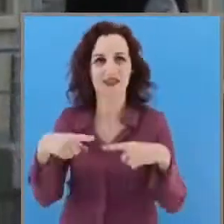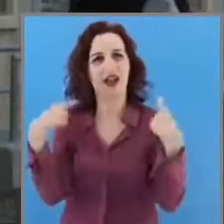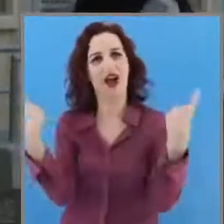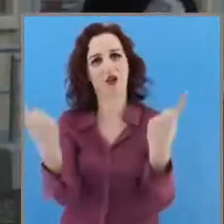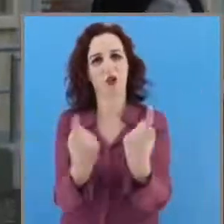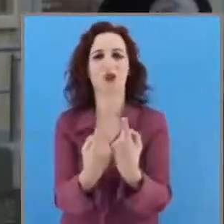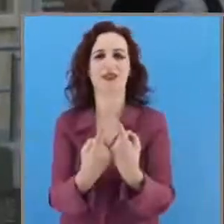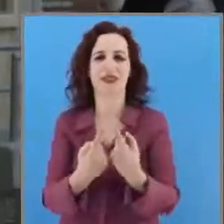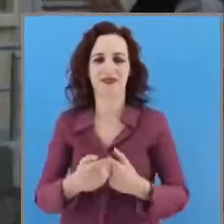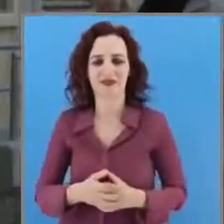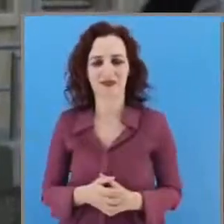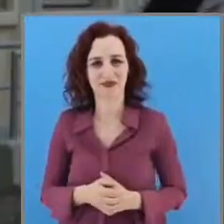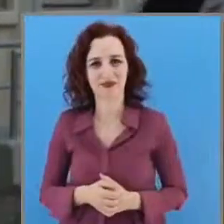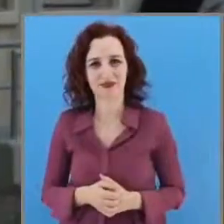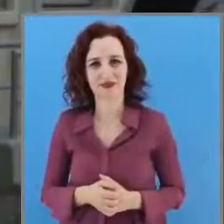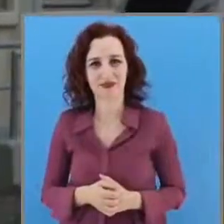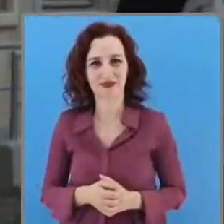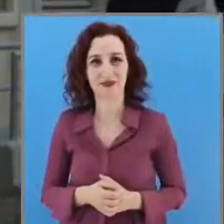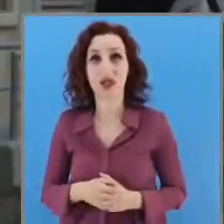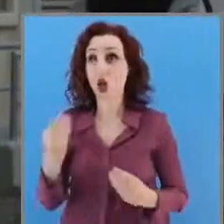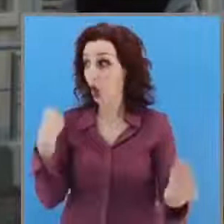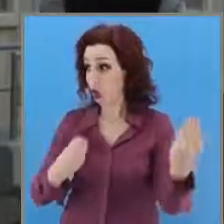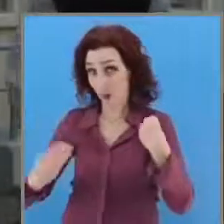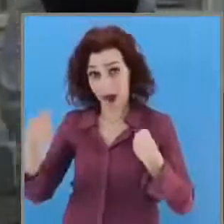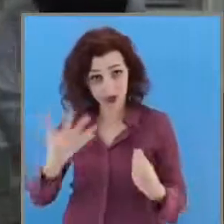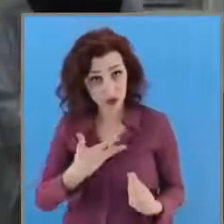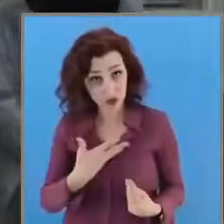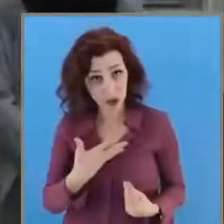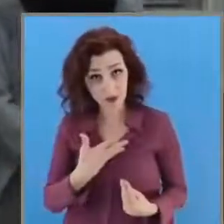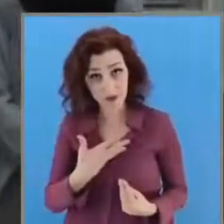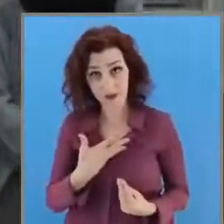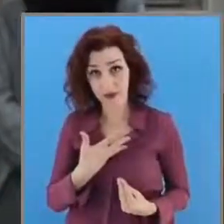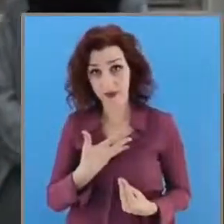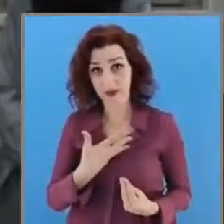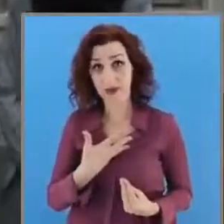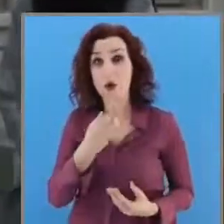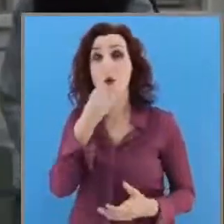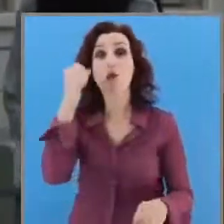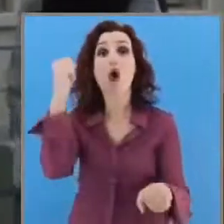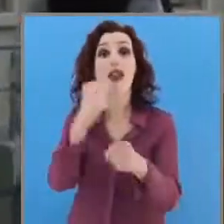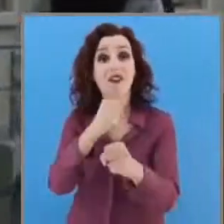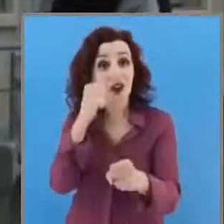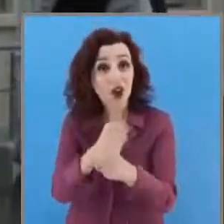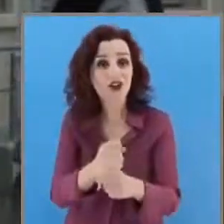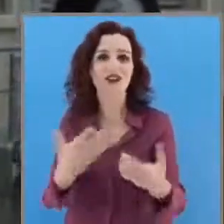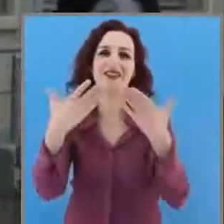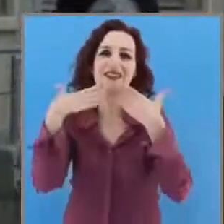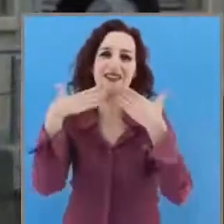Ci sono domande? Buon lavoro e grazie.